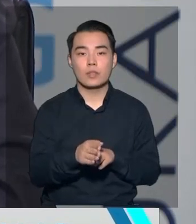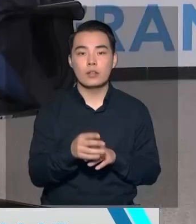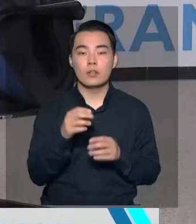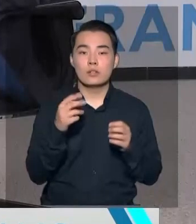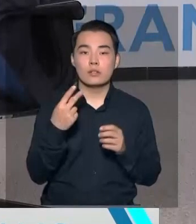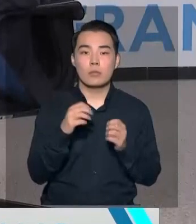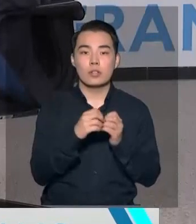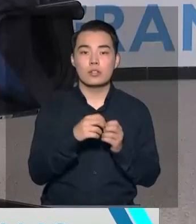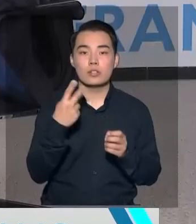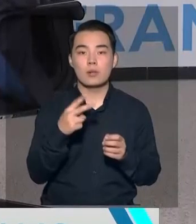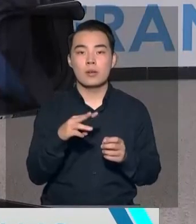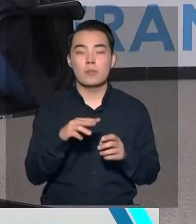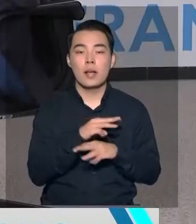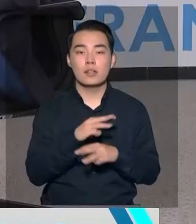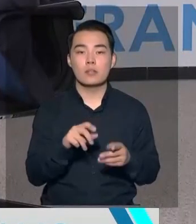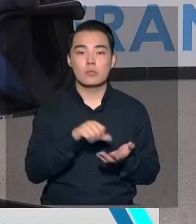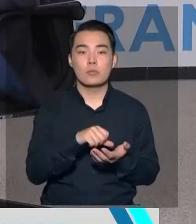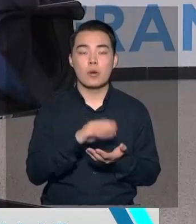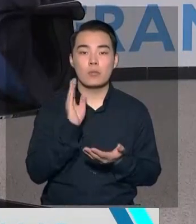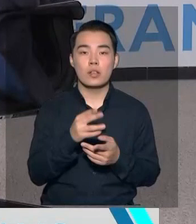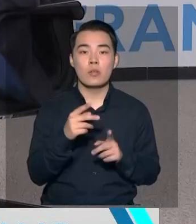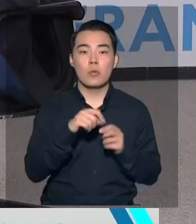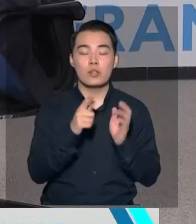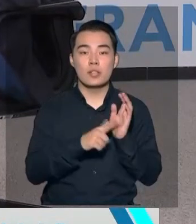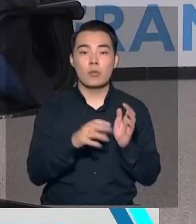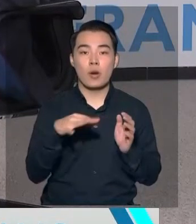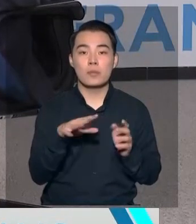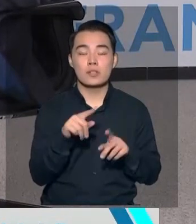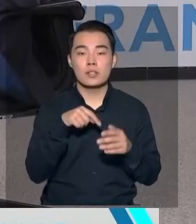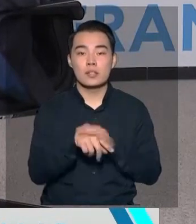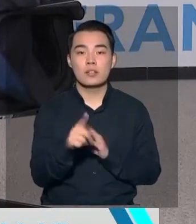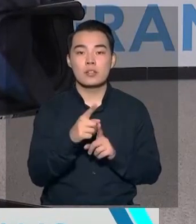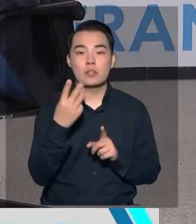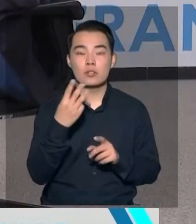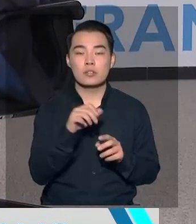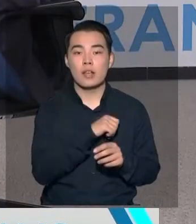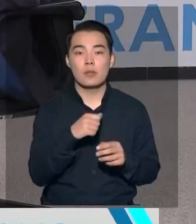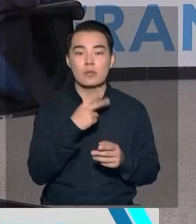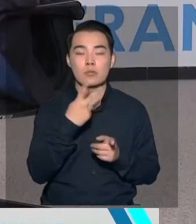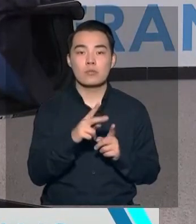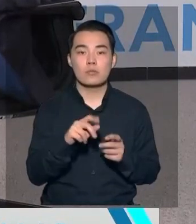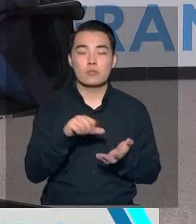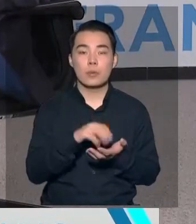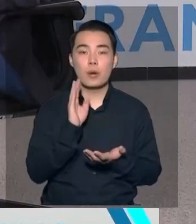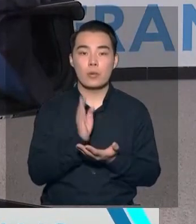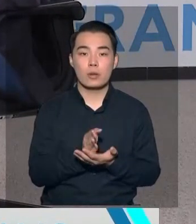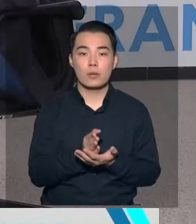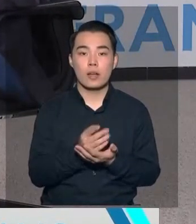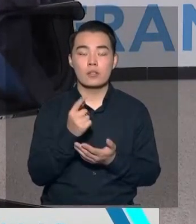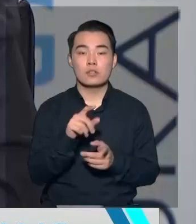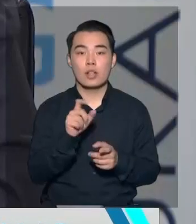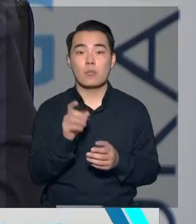20 мәслихатқа қатысты болайын деп отыр. Яғни 17 облыс пен 3 мегаполистің мәслихаты аралас жүйемен өтеді. Және де